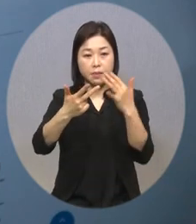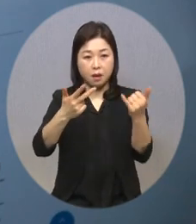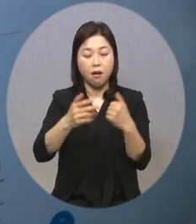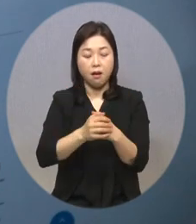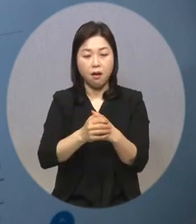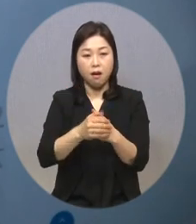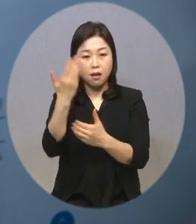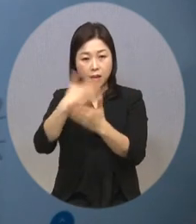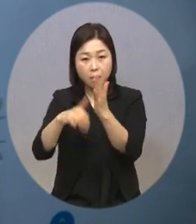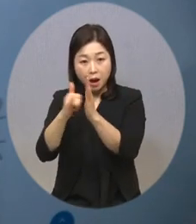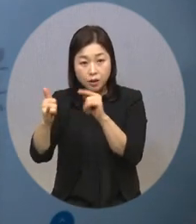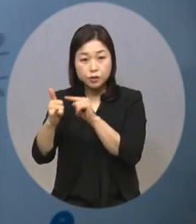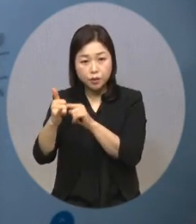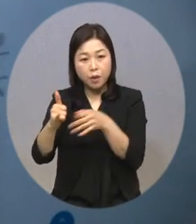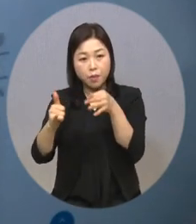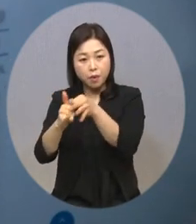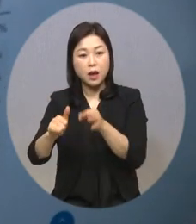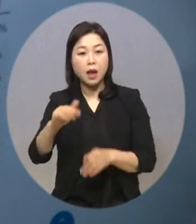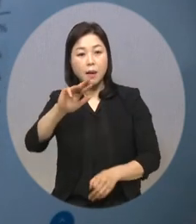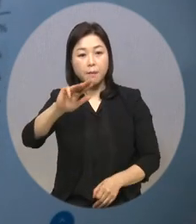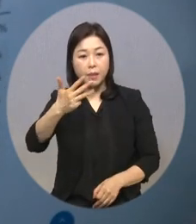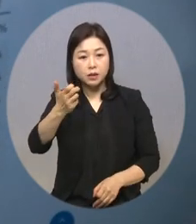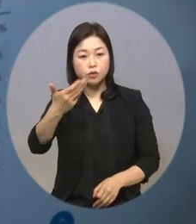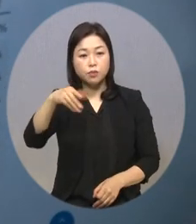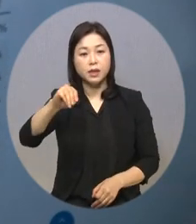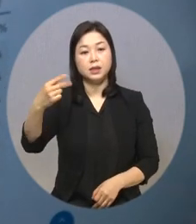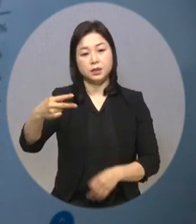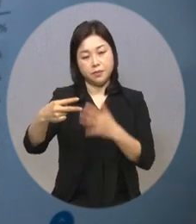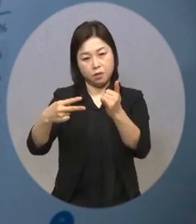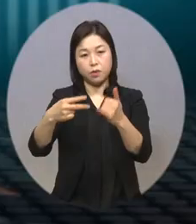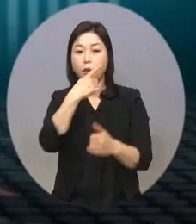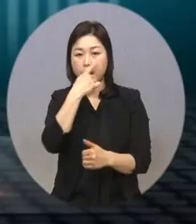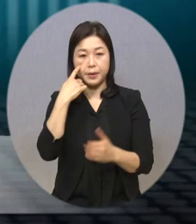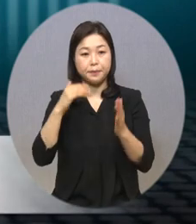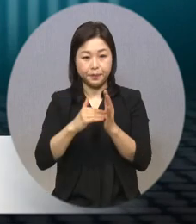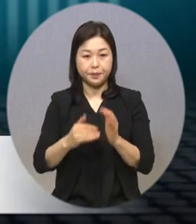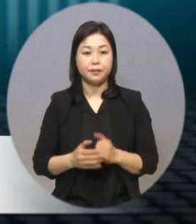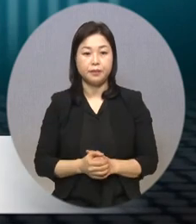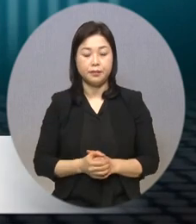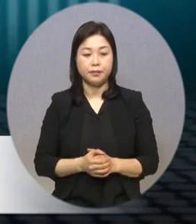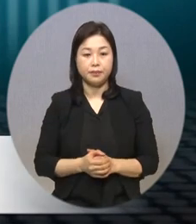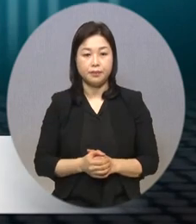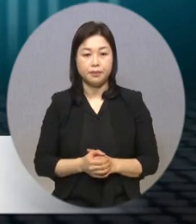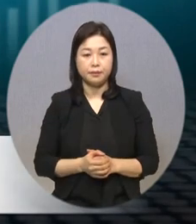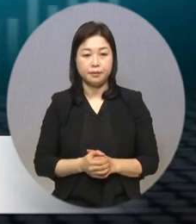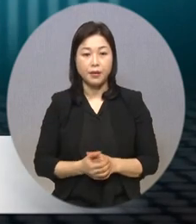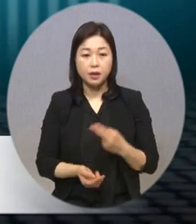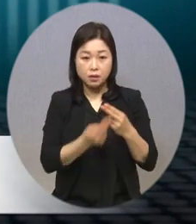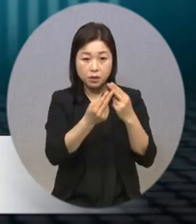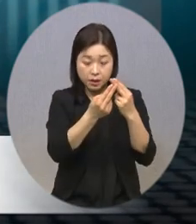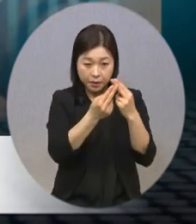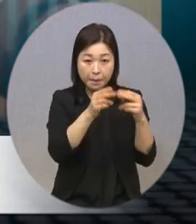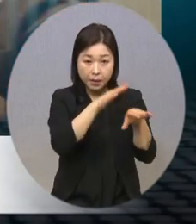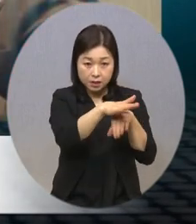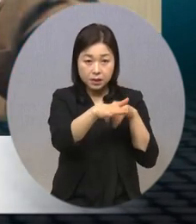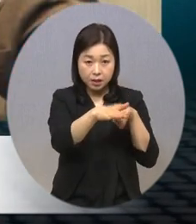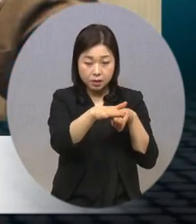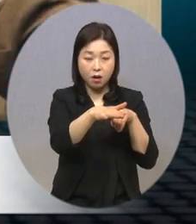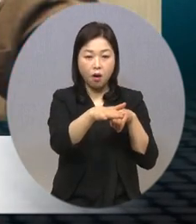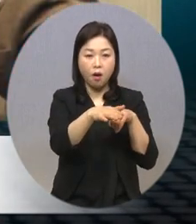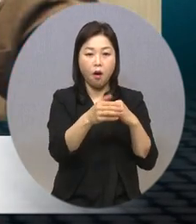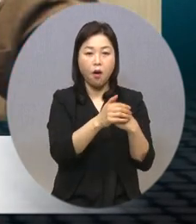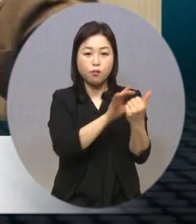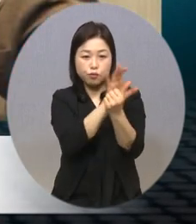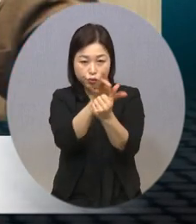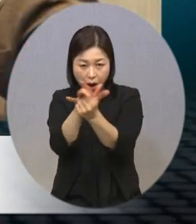유족연금 수급자는 총 89만 2,000명으로 확인되었습니다. 적립 방식에서 부가 방식으로 전환해서라도 다 지급을